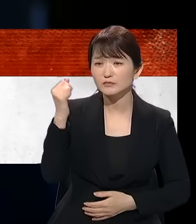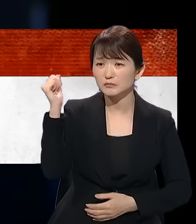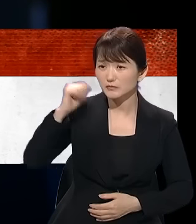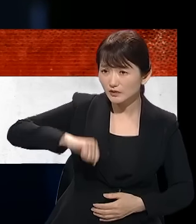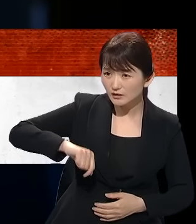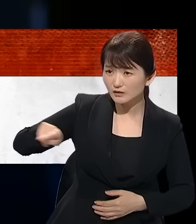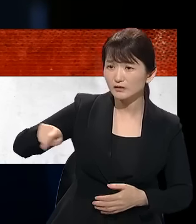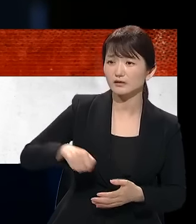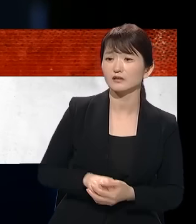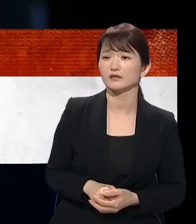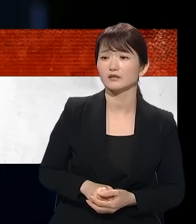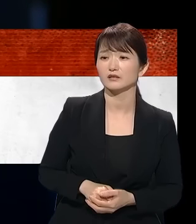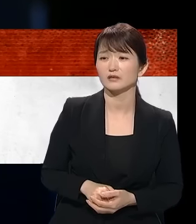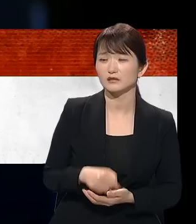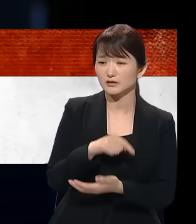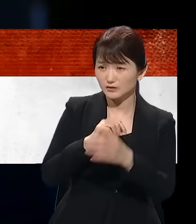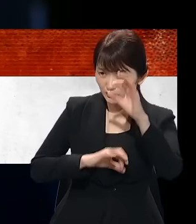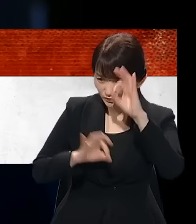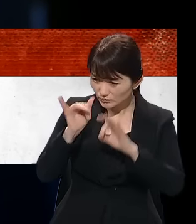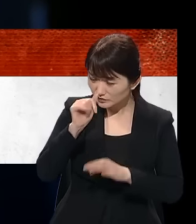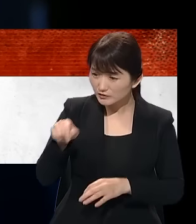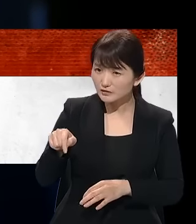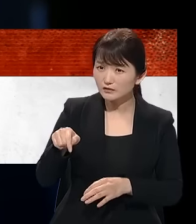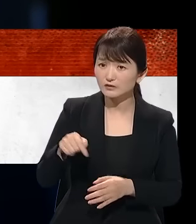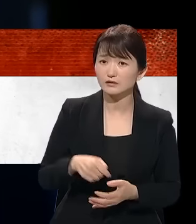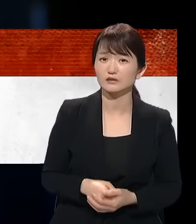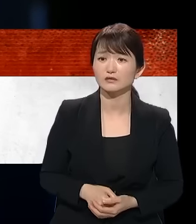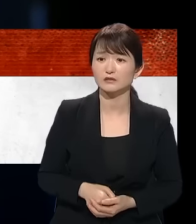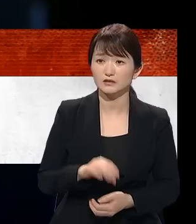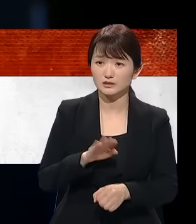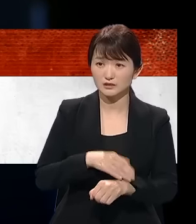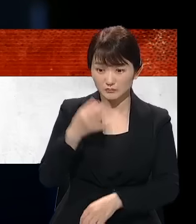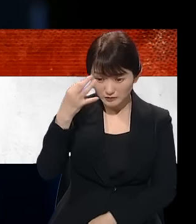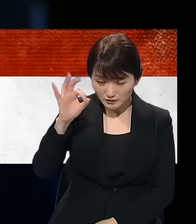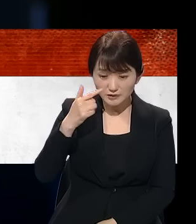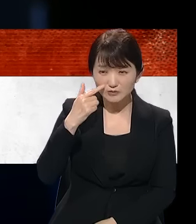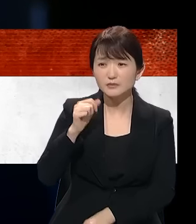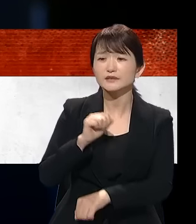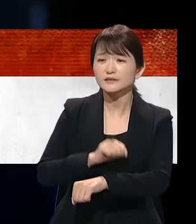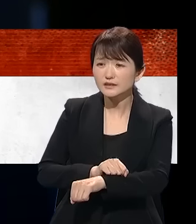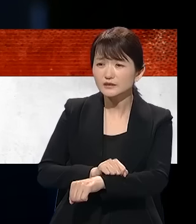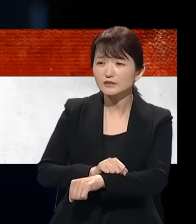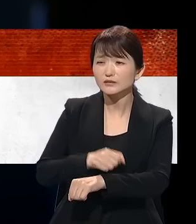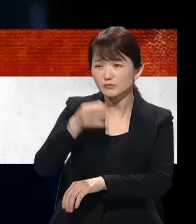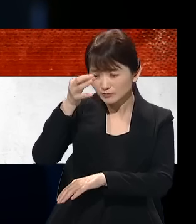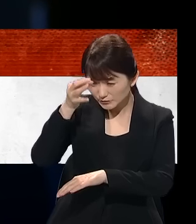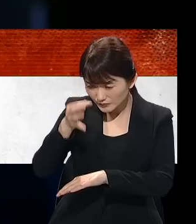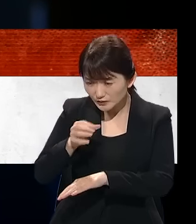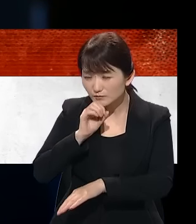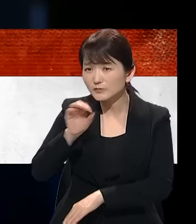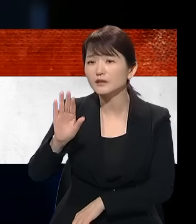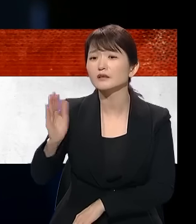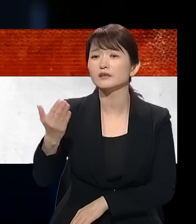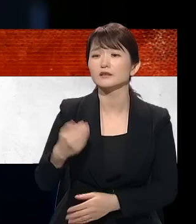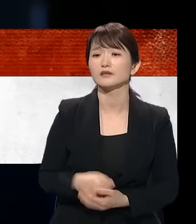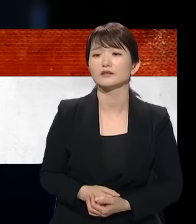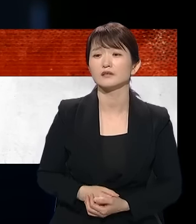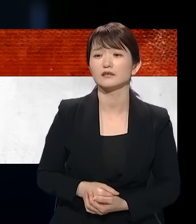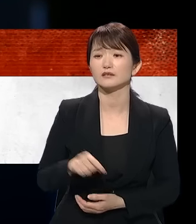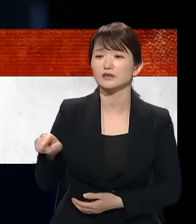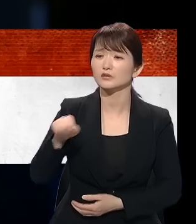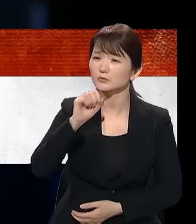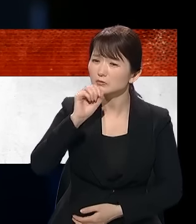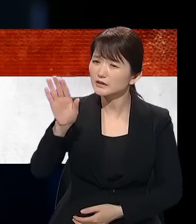또 어떤 미스테크를 했거나 그랬을 때 잘못을 신하고 아빠 잘할게요 미안해요 이렇게 보시면 되는데 어쨌든